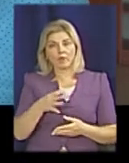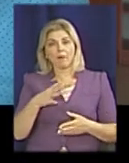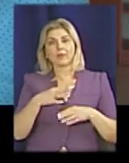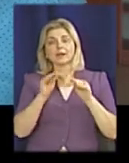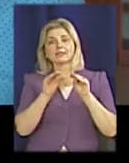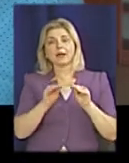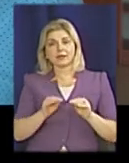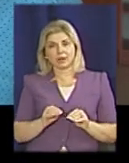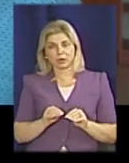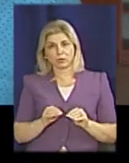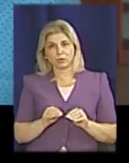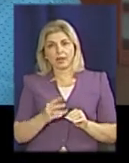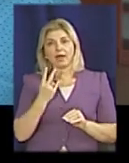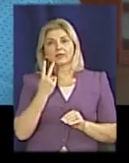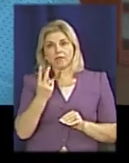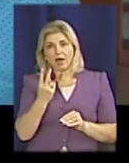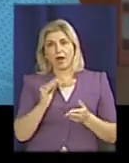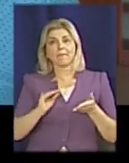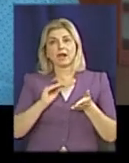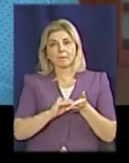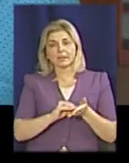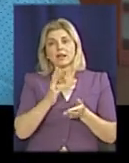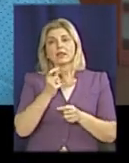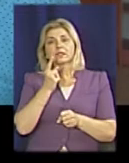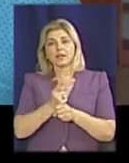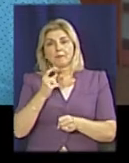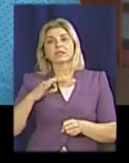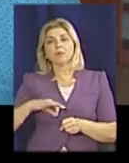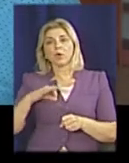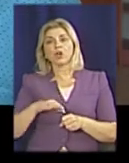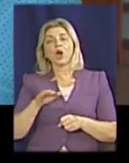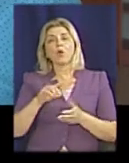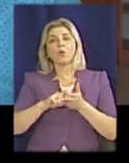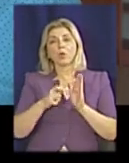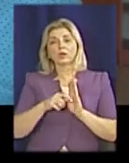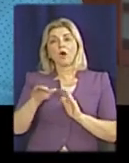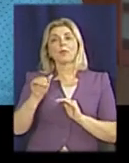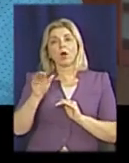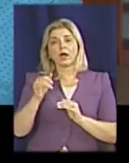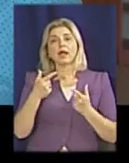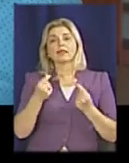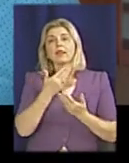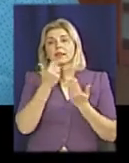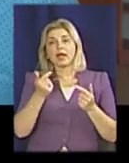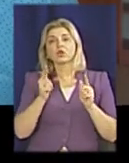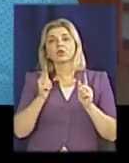складено 2 приписи на заборону експлуатації пунктів прокату, у яких відсутні погодження,